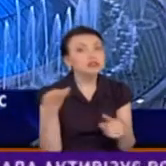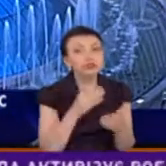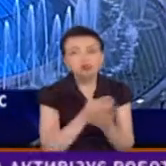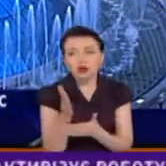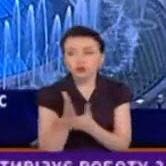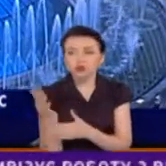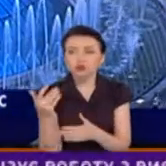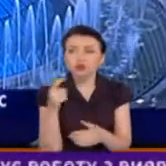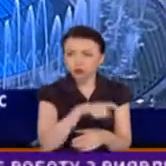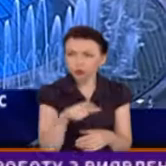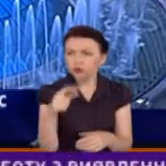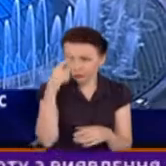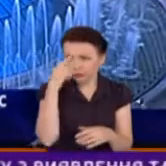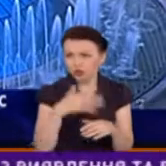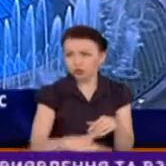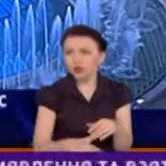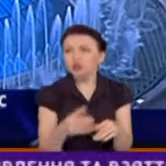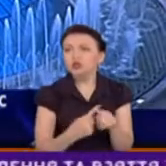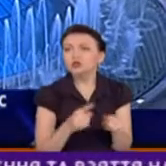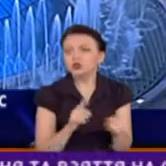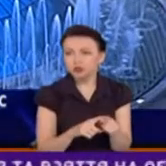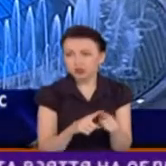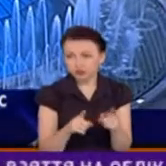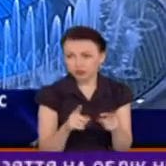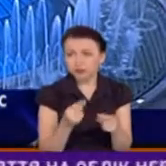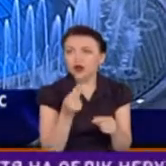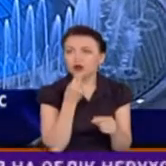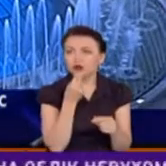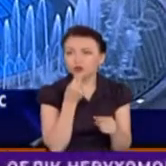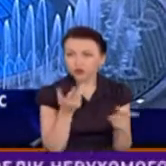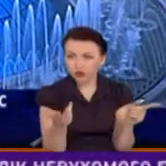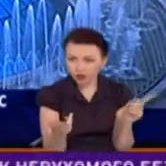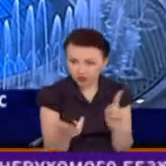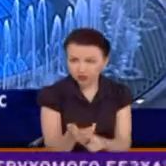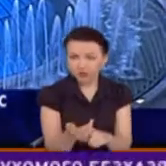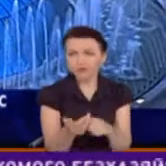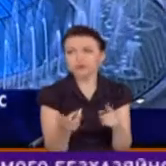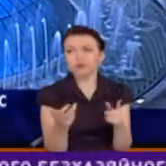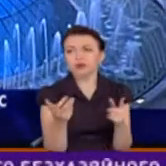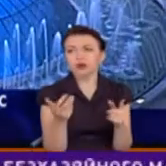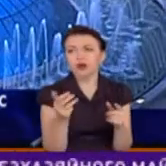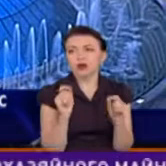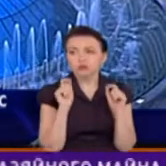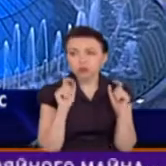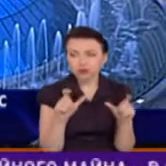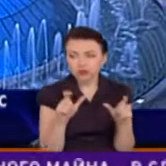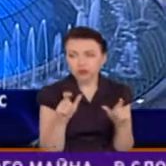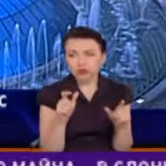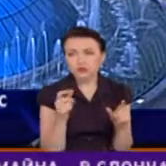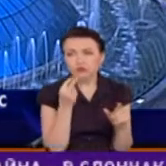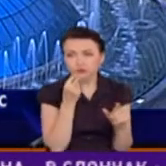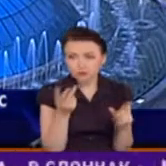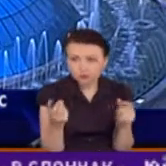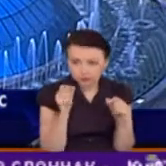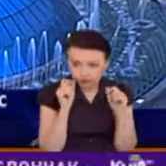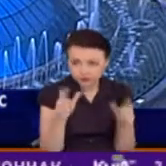щоб просто люди почули, щоб тут ми харчова. Не просто якісь там варіанти розповідаємо. Харчова.